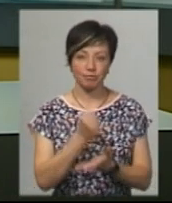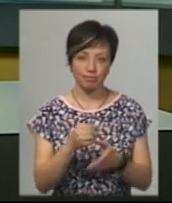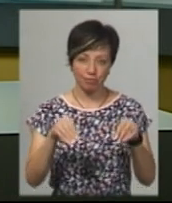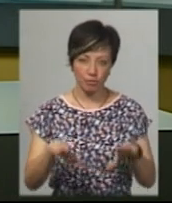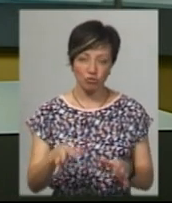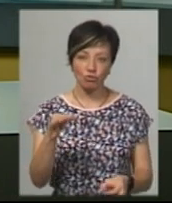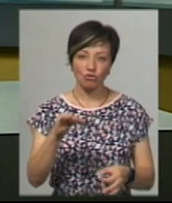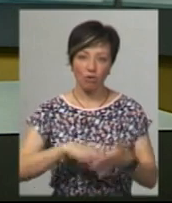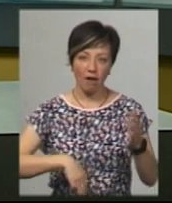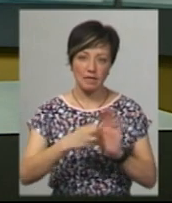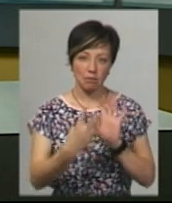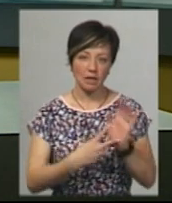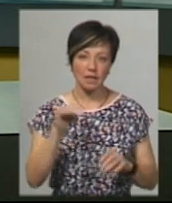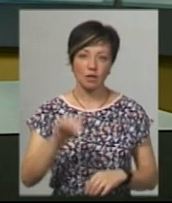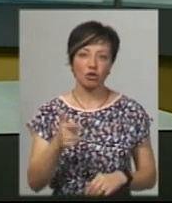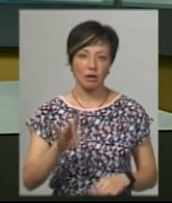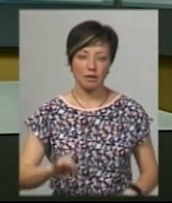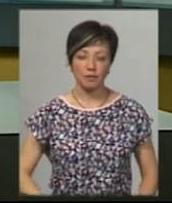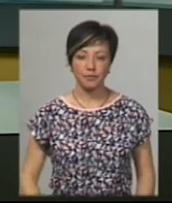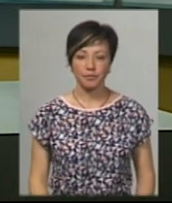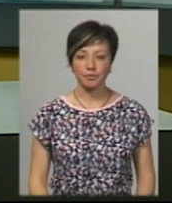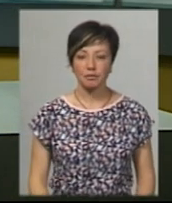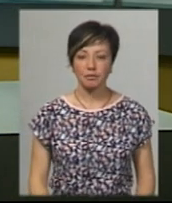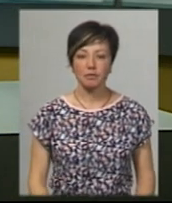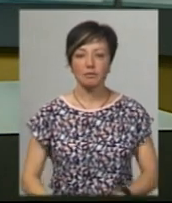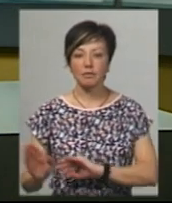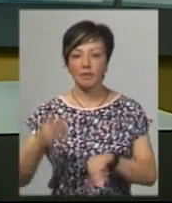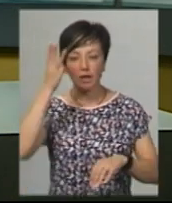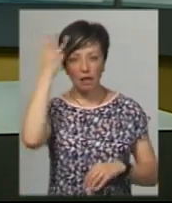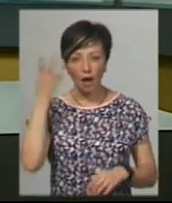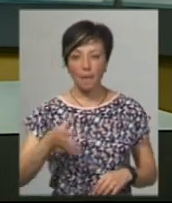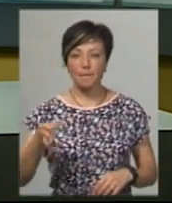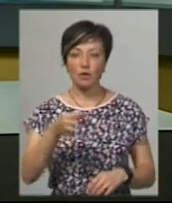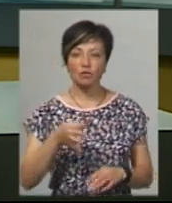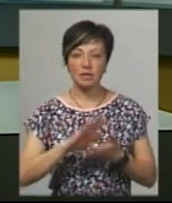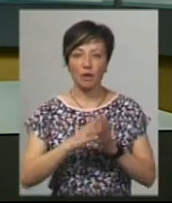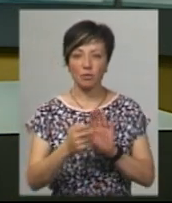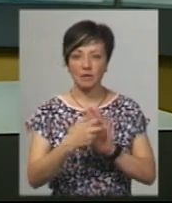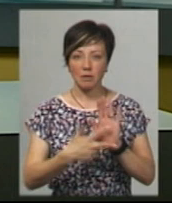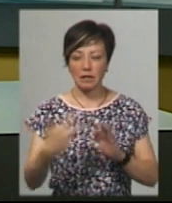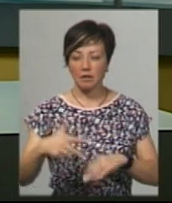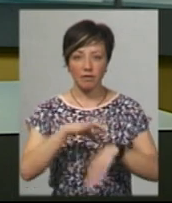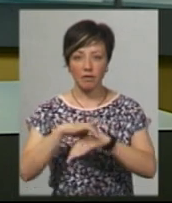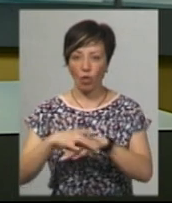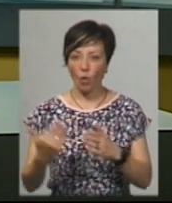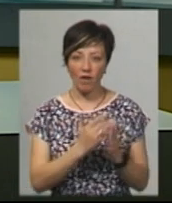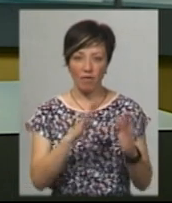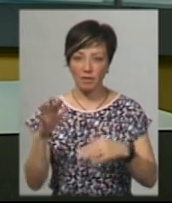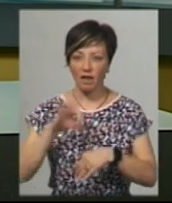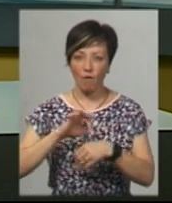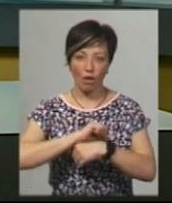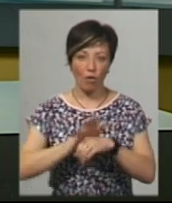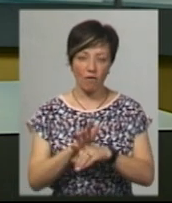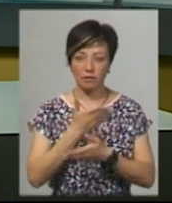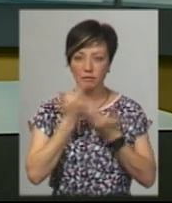штраф у розмірі 17 тисяч гривень. На Хмельниччині станом на 18:30 не виявили нових випадків захворювання